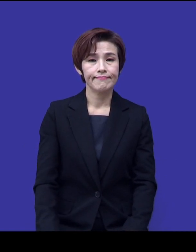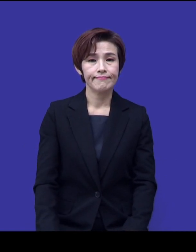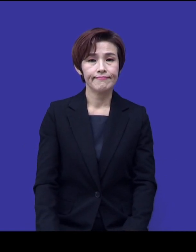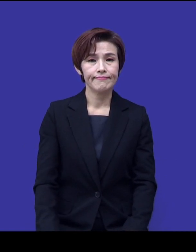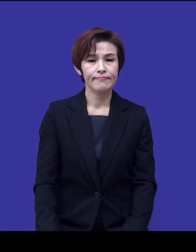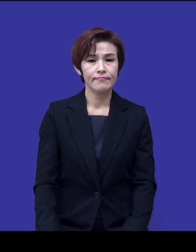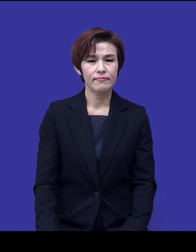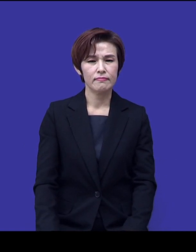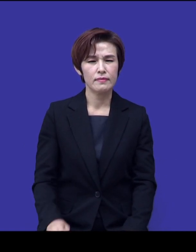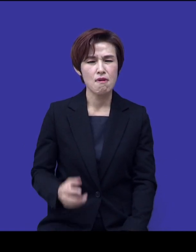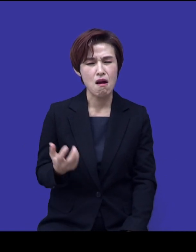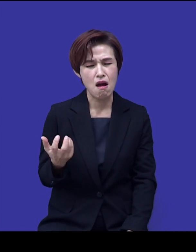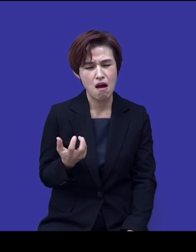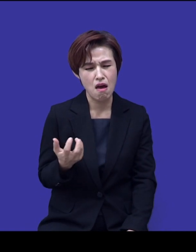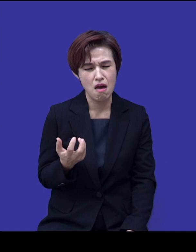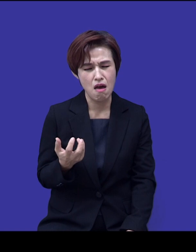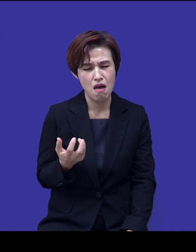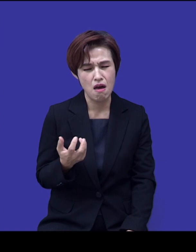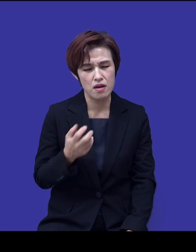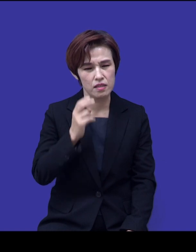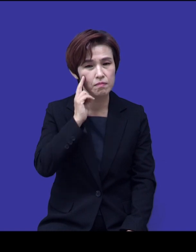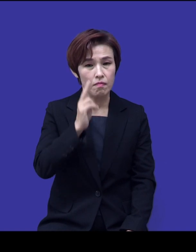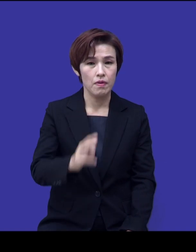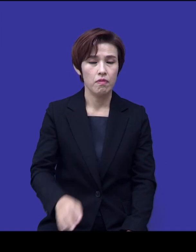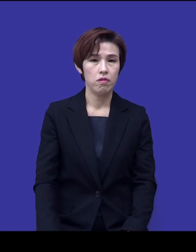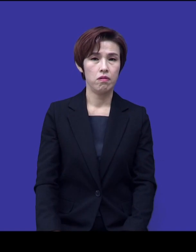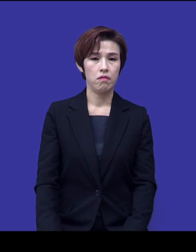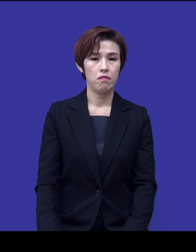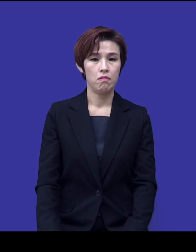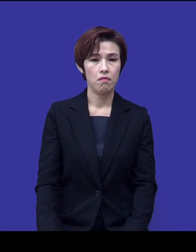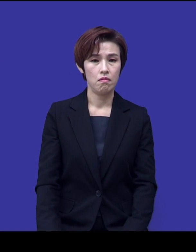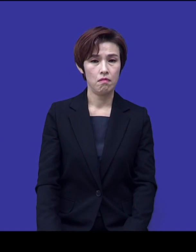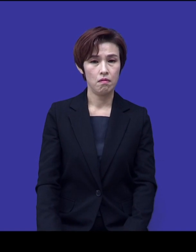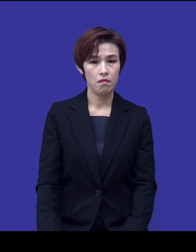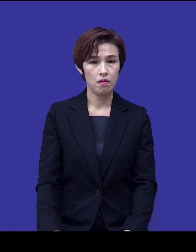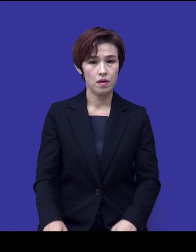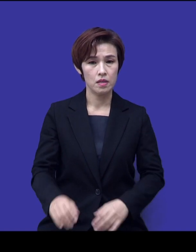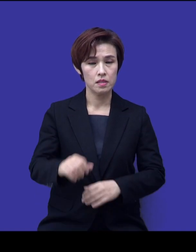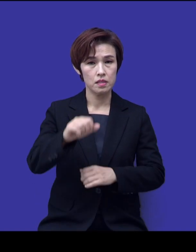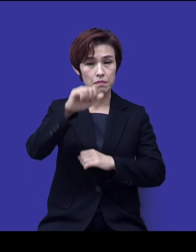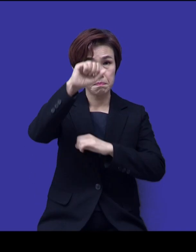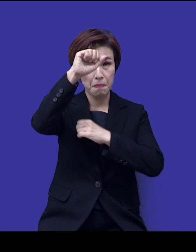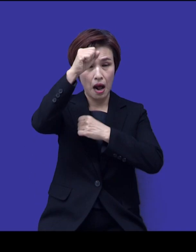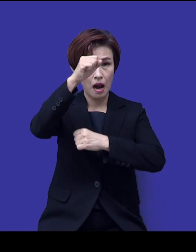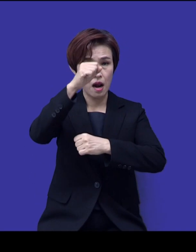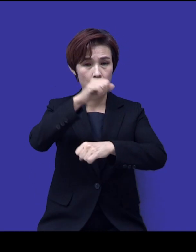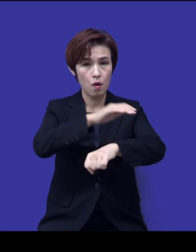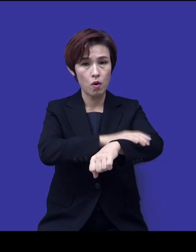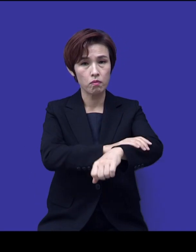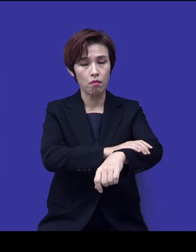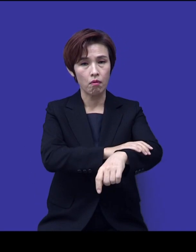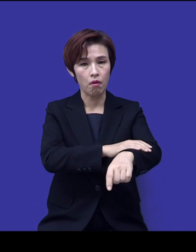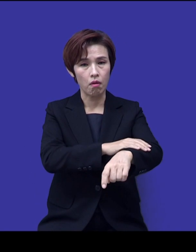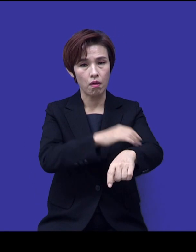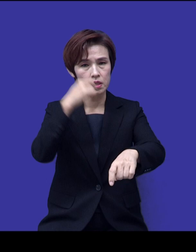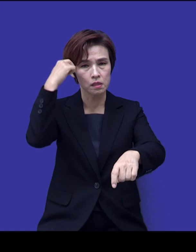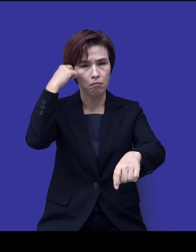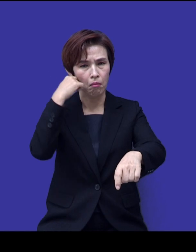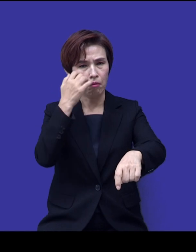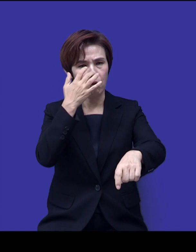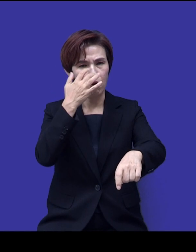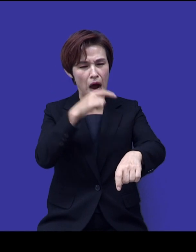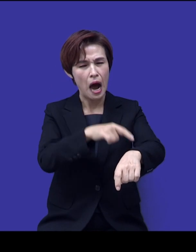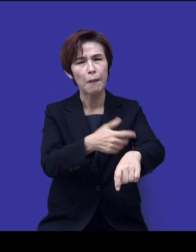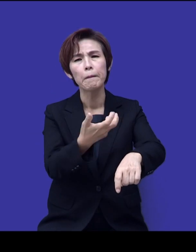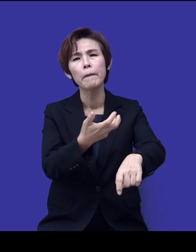그 통증이 그렇게 심해요. 네. 느닷없이 저 왼쪽이 지금도 발에 감각이 없거든요. 네. 그런데도 왼쪽이